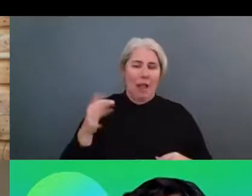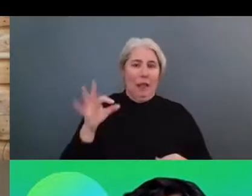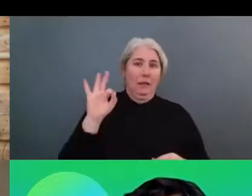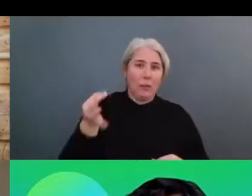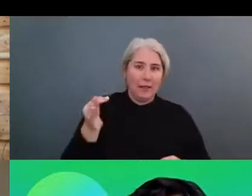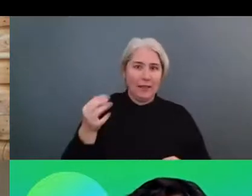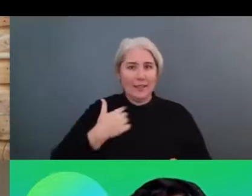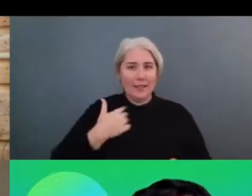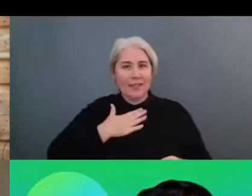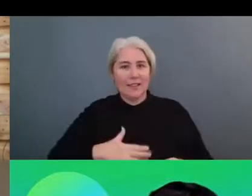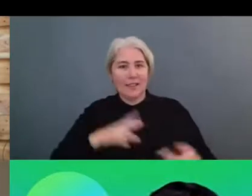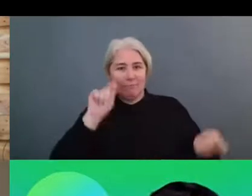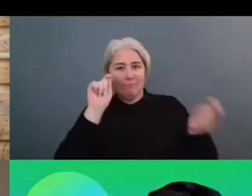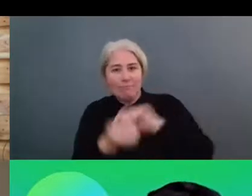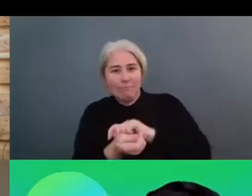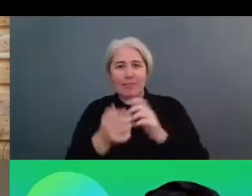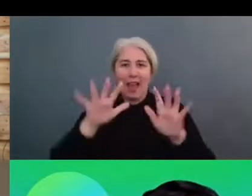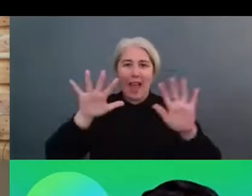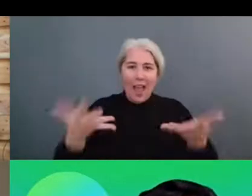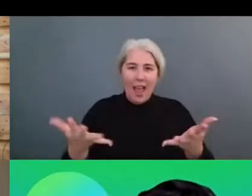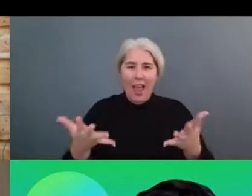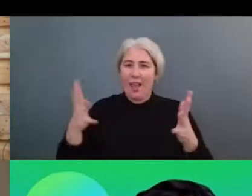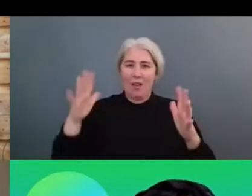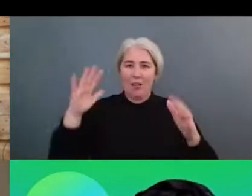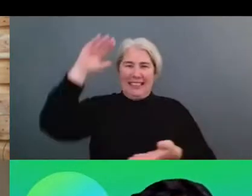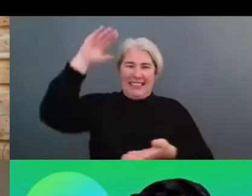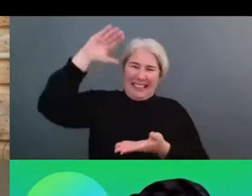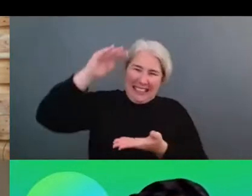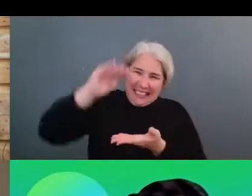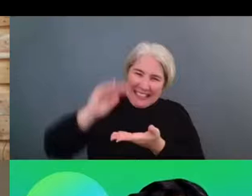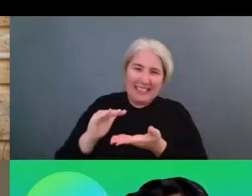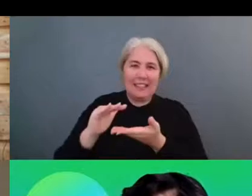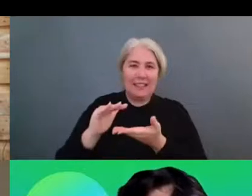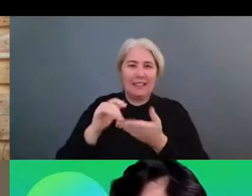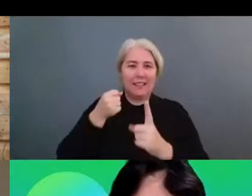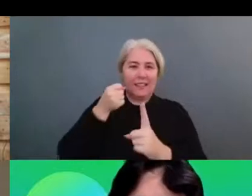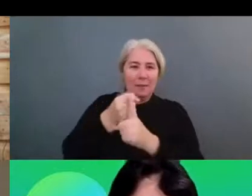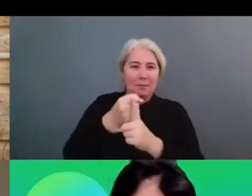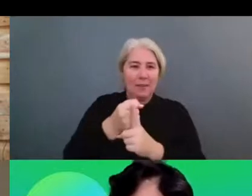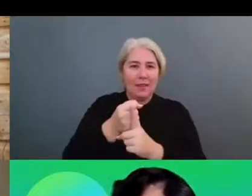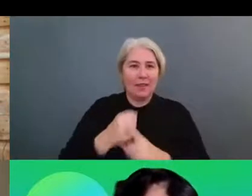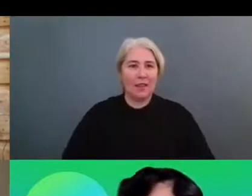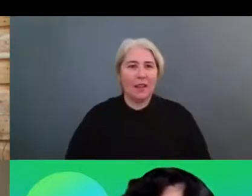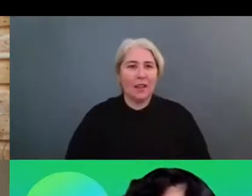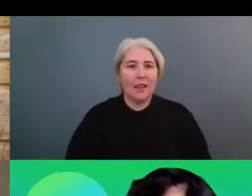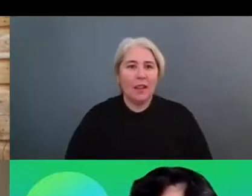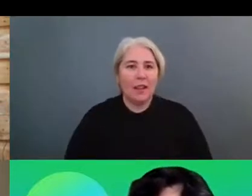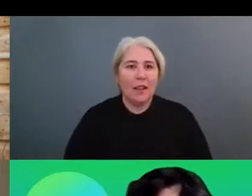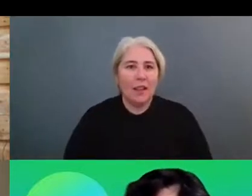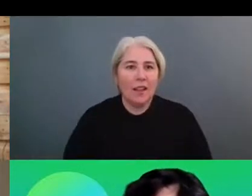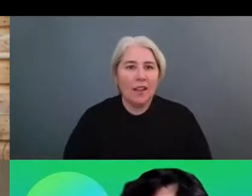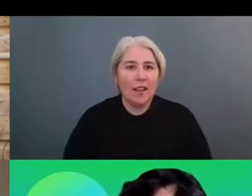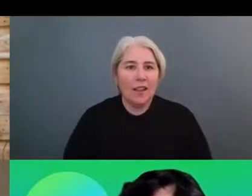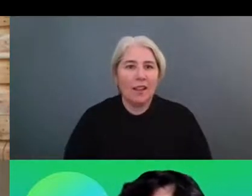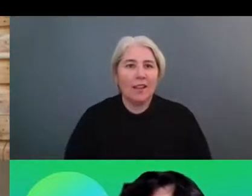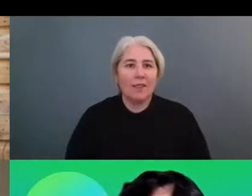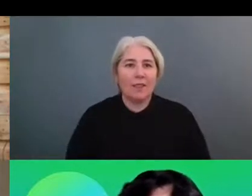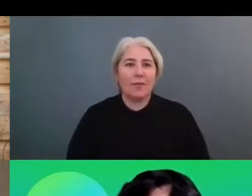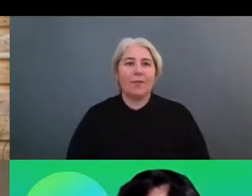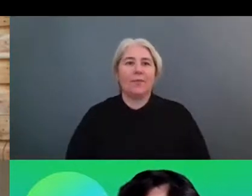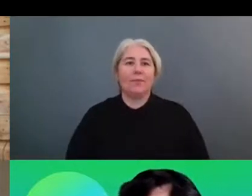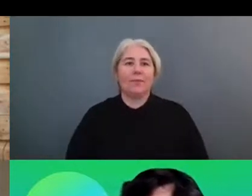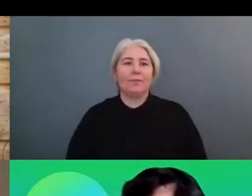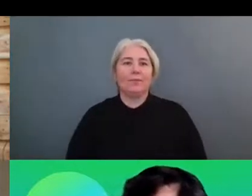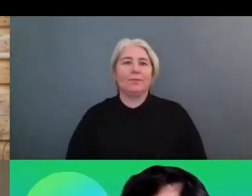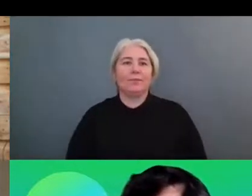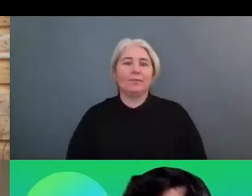Thanks to all of you. So maybe we can begin by designing the situation, explaining